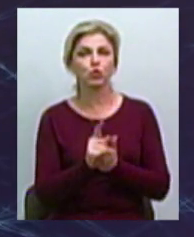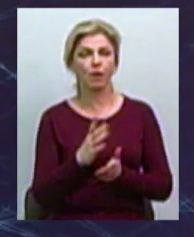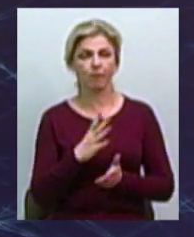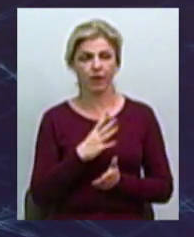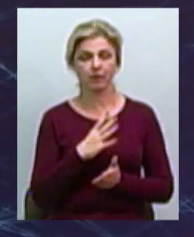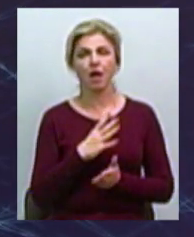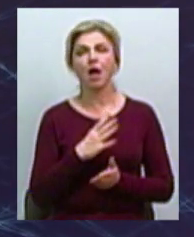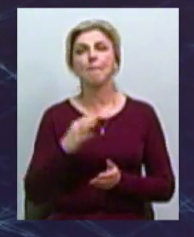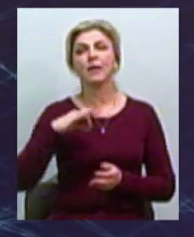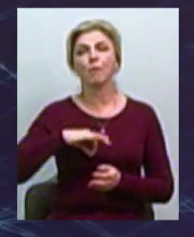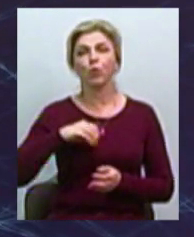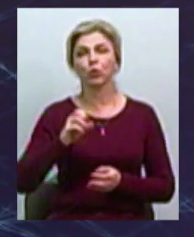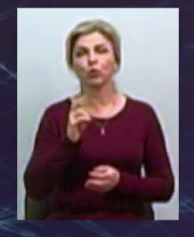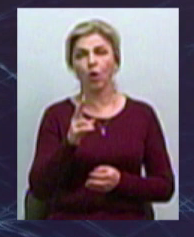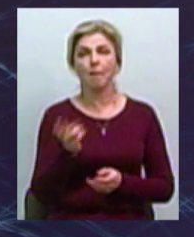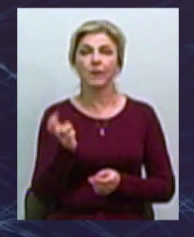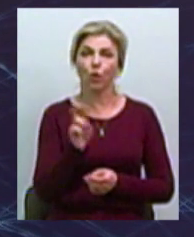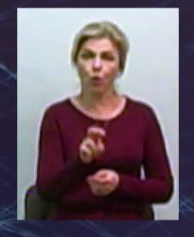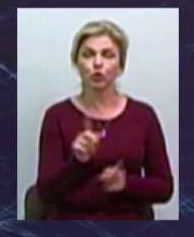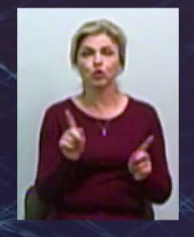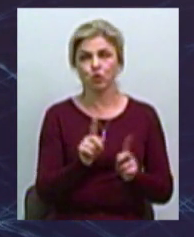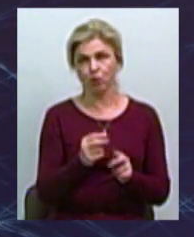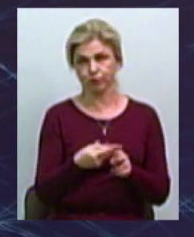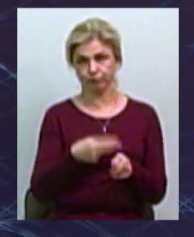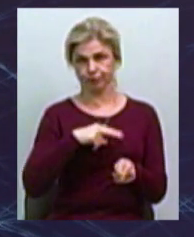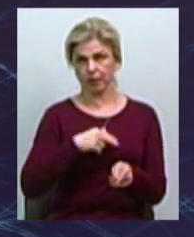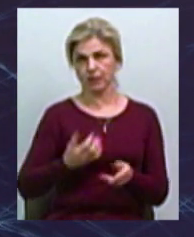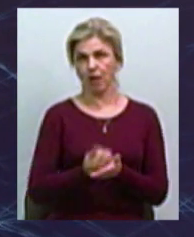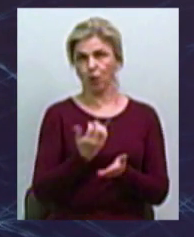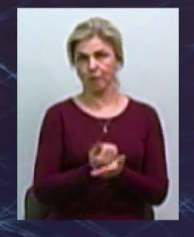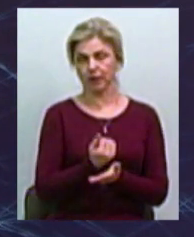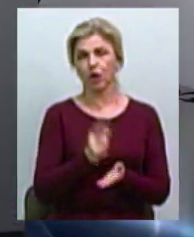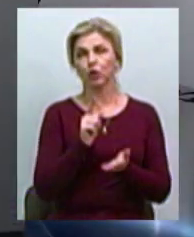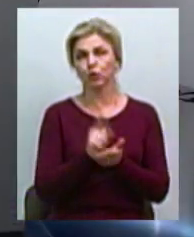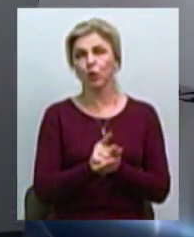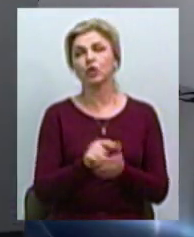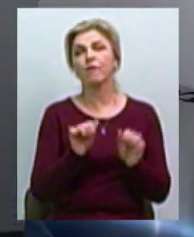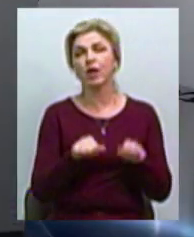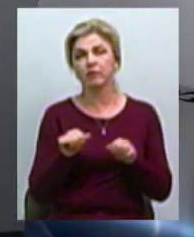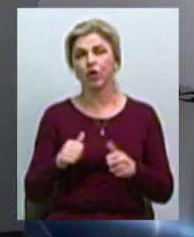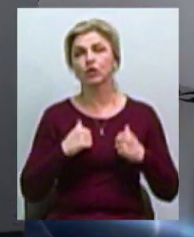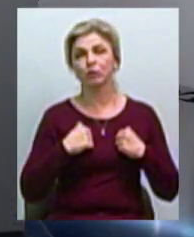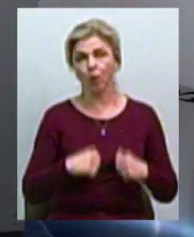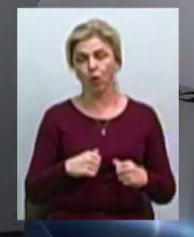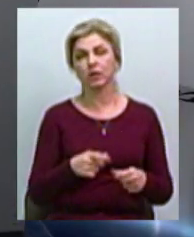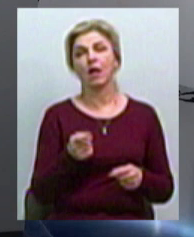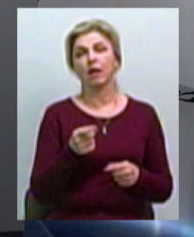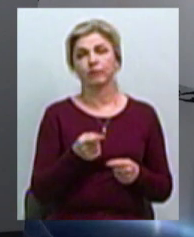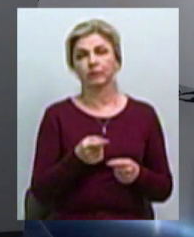репатріації прибутку. Тобто інвестор приходить для того, щоб щось заробити. Він повинен мати можливість спокійно вивести